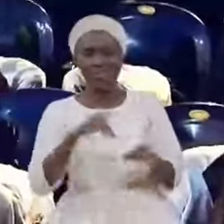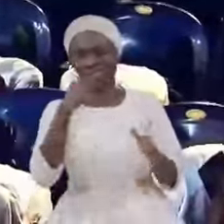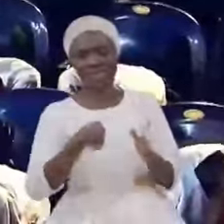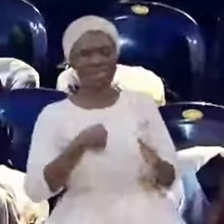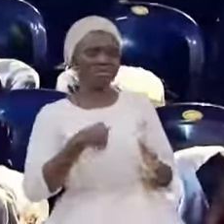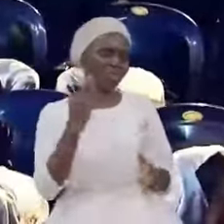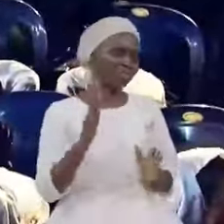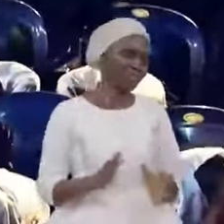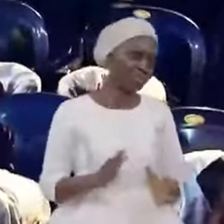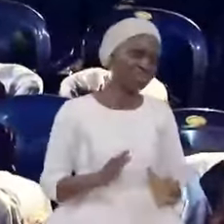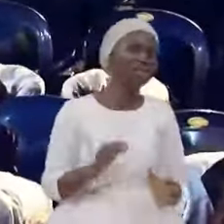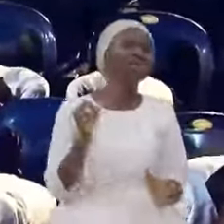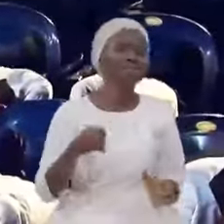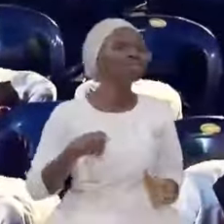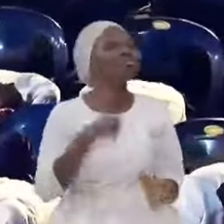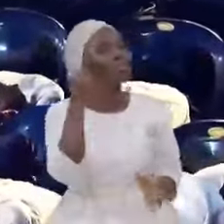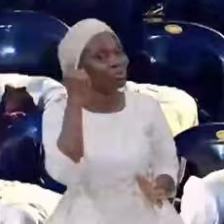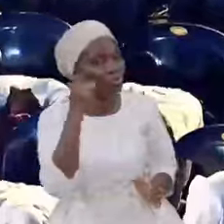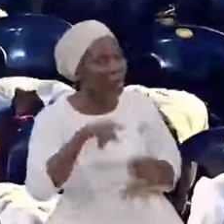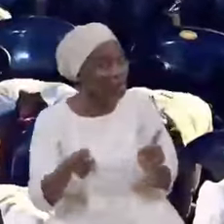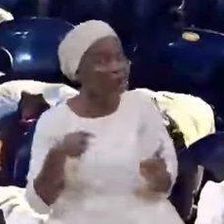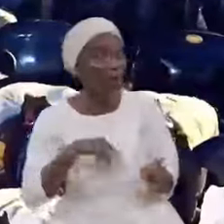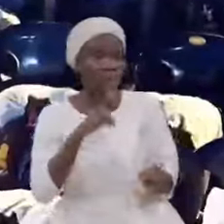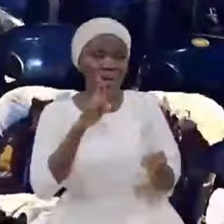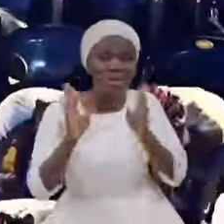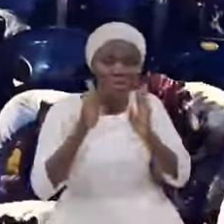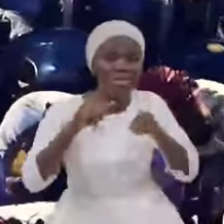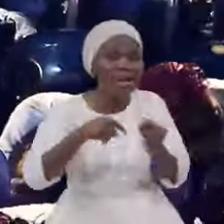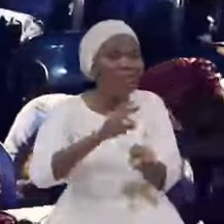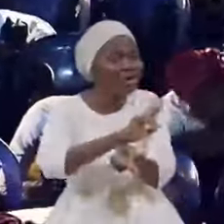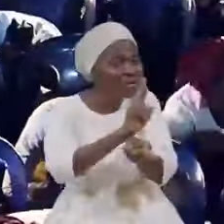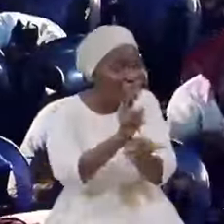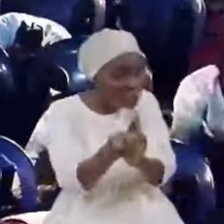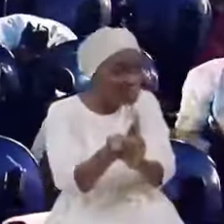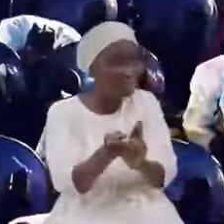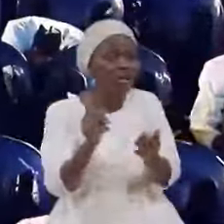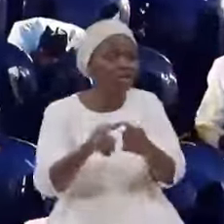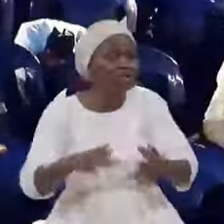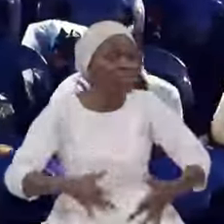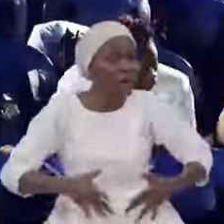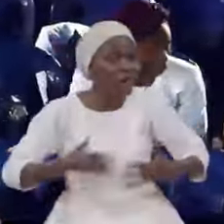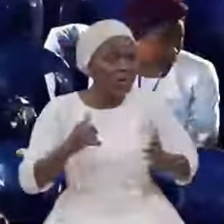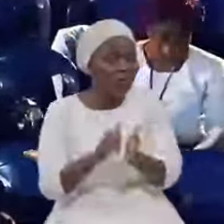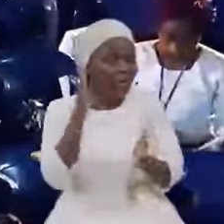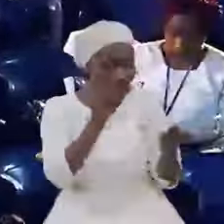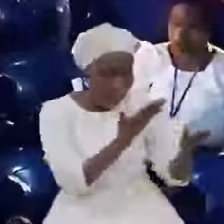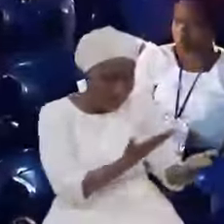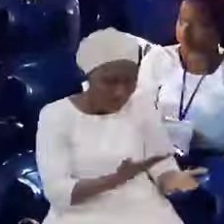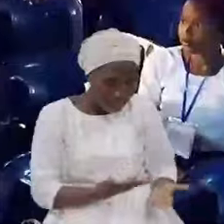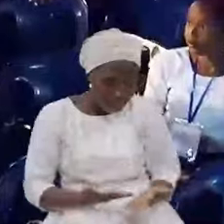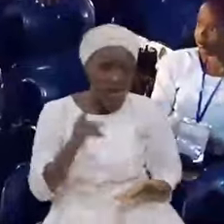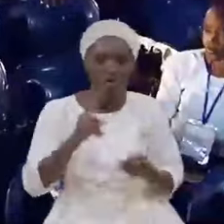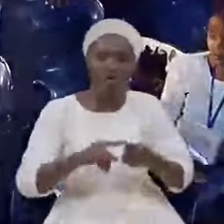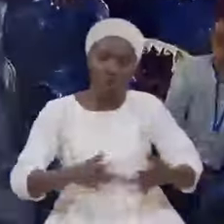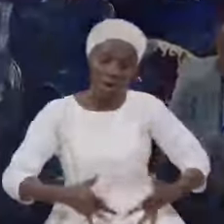la repentance pour la vie qui t'amène à la vie éternelle. Ne dis pas que je suis un évangéliste.